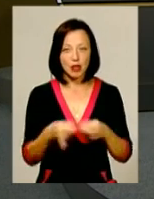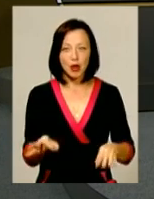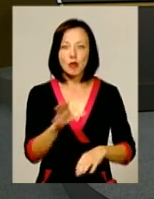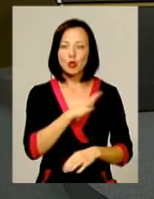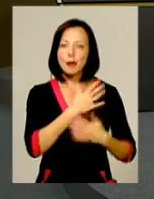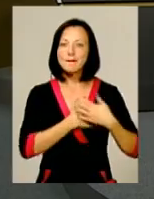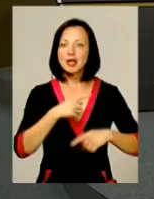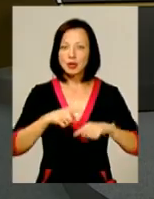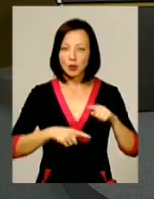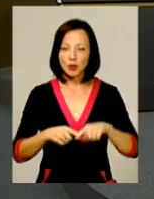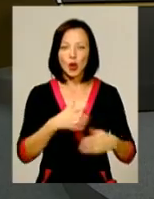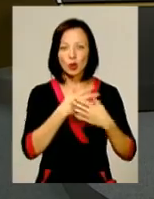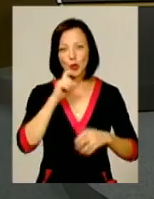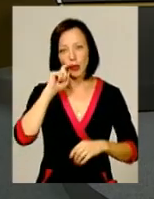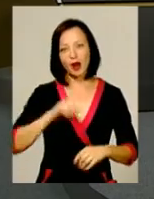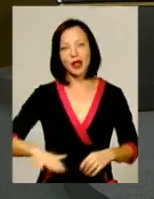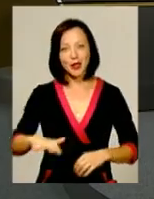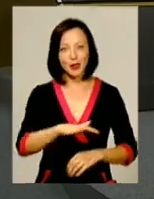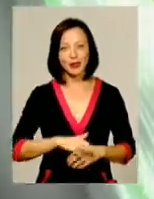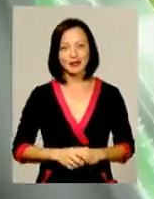Будьте патріотами та любіть Україну!